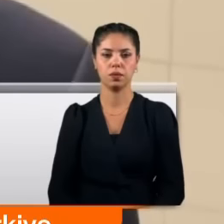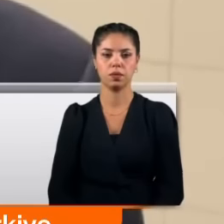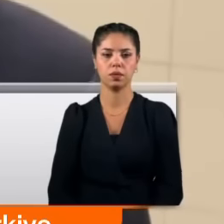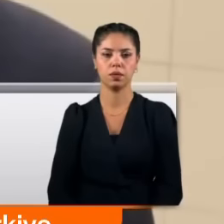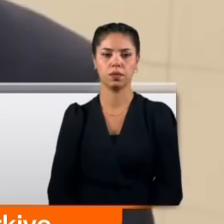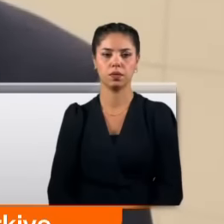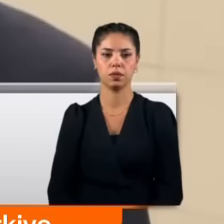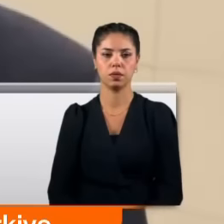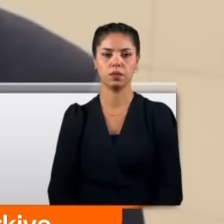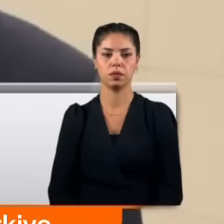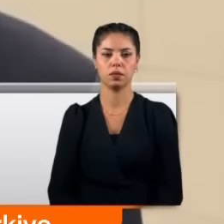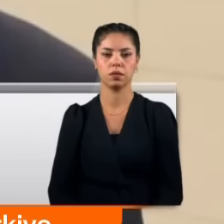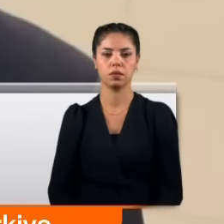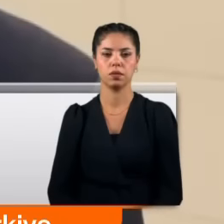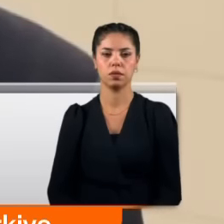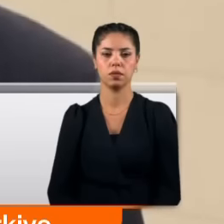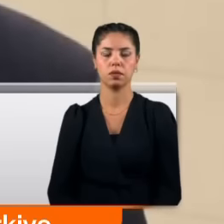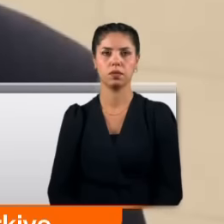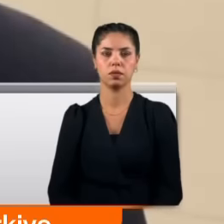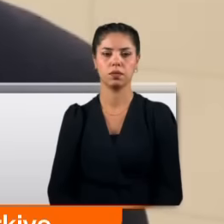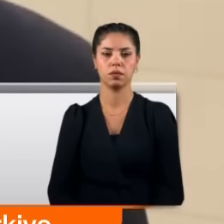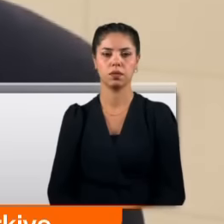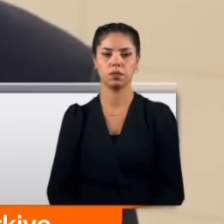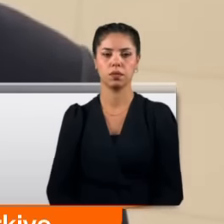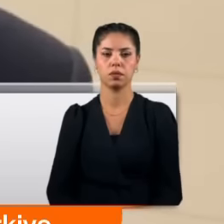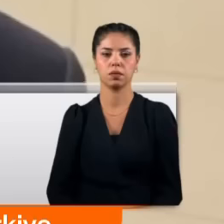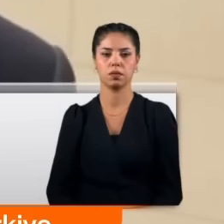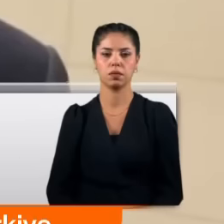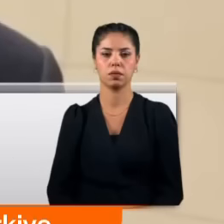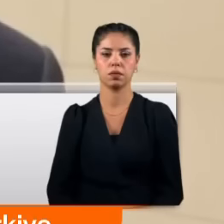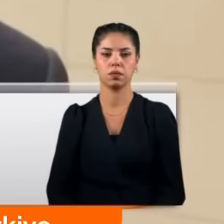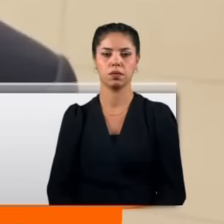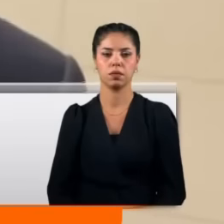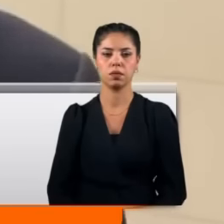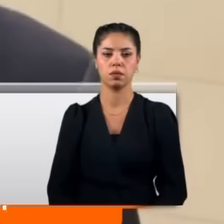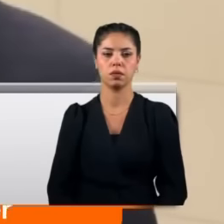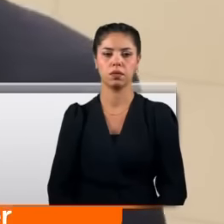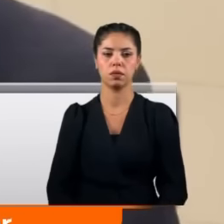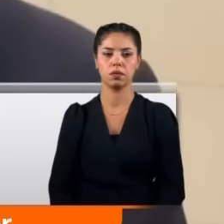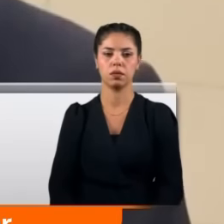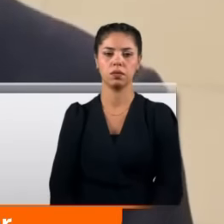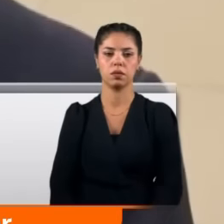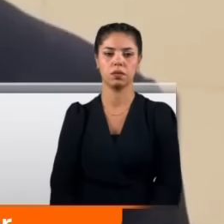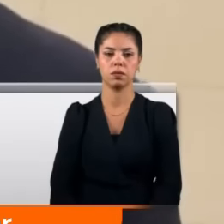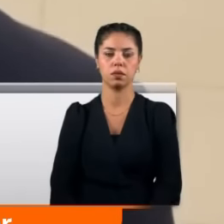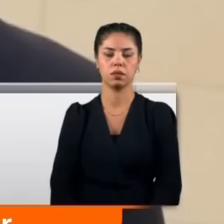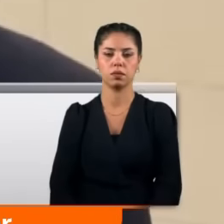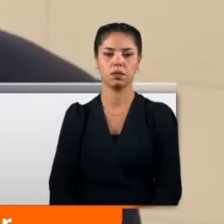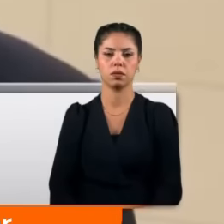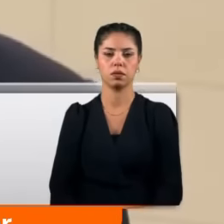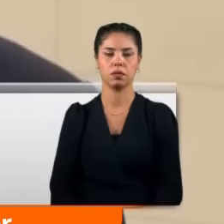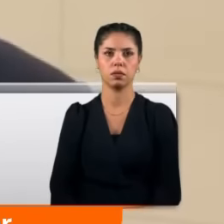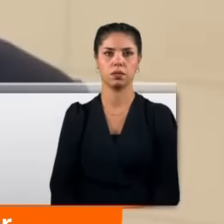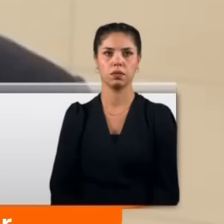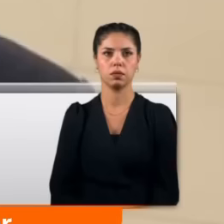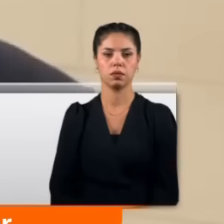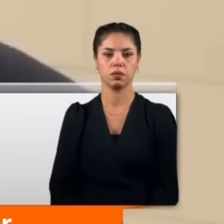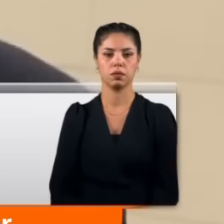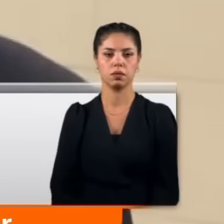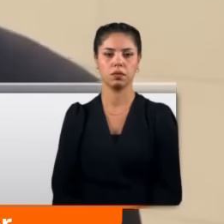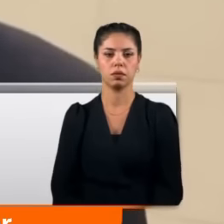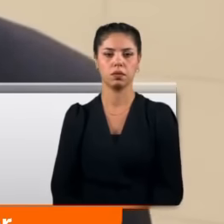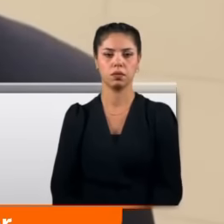ifade vermeye devam ediyor. Karşısında Moştaba Hakani var. Yani kendisinin Moji diye tabir ettiği kişiyle yüzleşiyor şu anda.